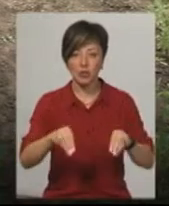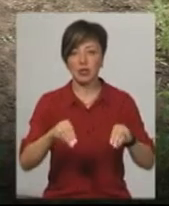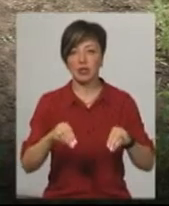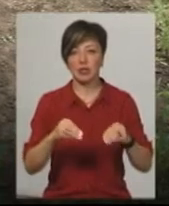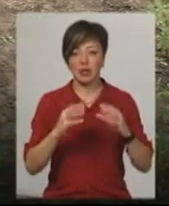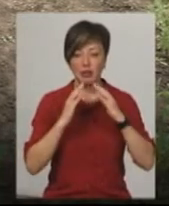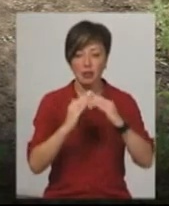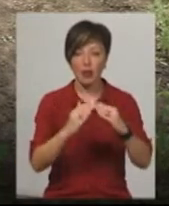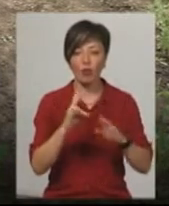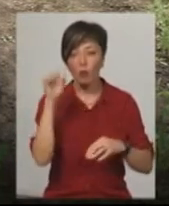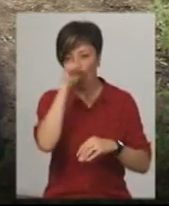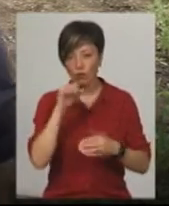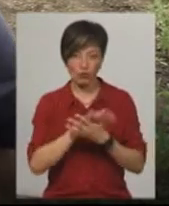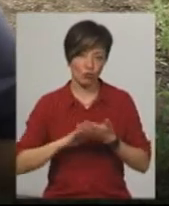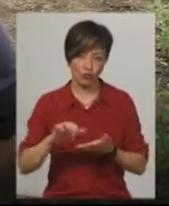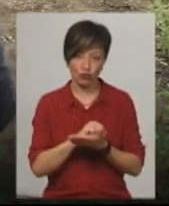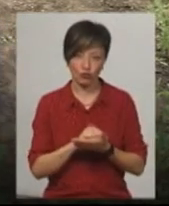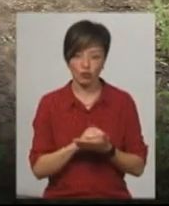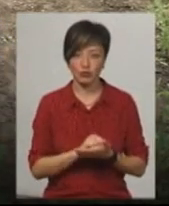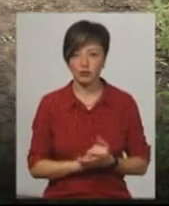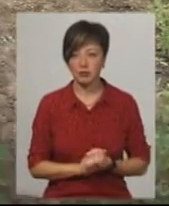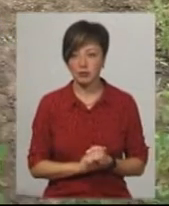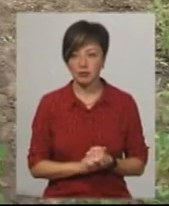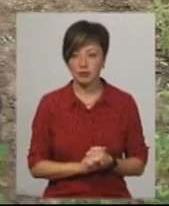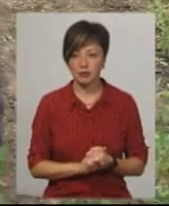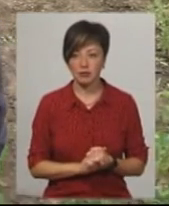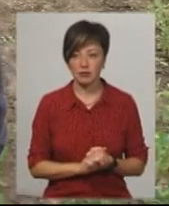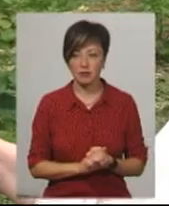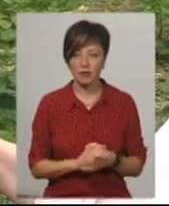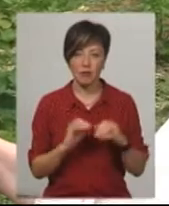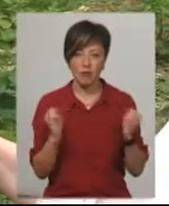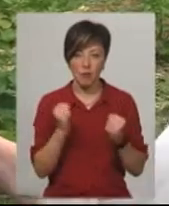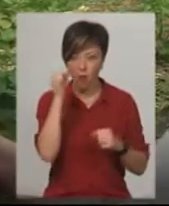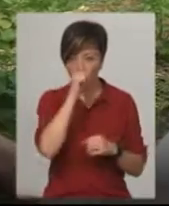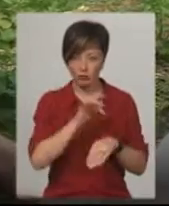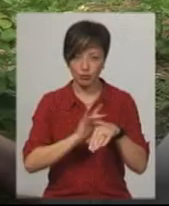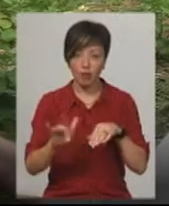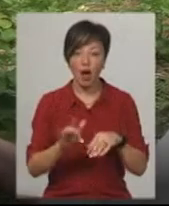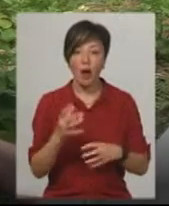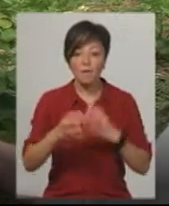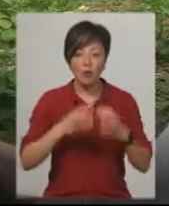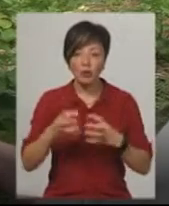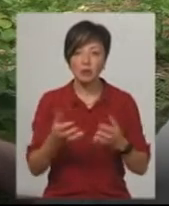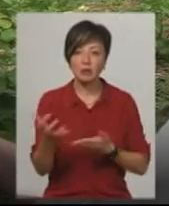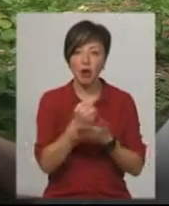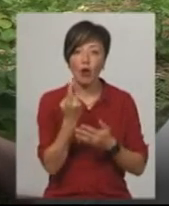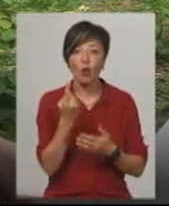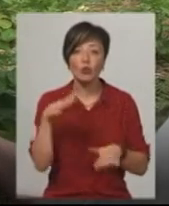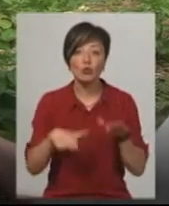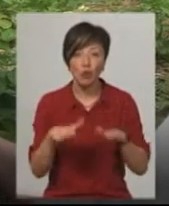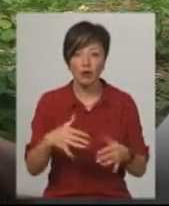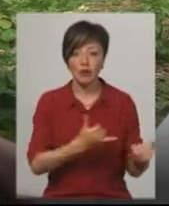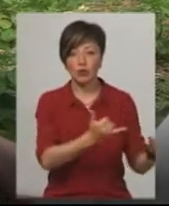з теплиці, але був мороз і вони з 200 корчів, от пару штук осталось, вони померзли. Ми помідорів збирали до тони,